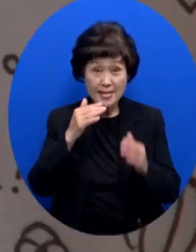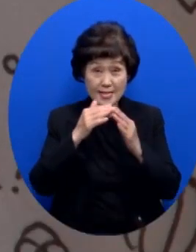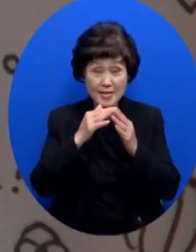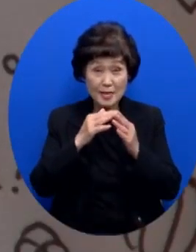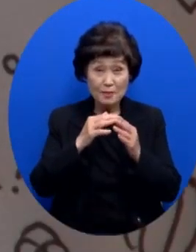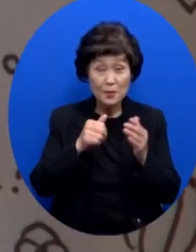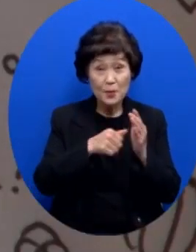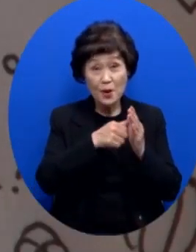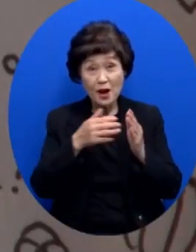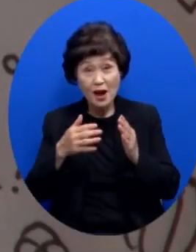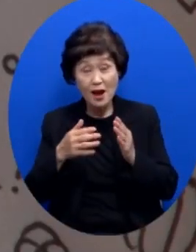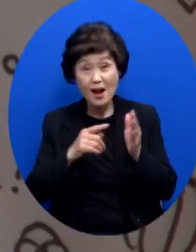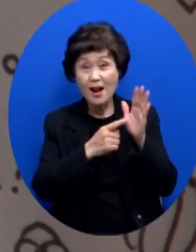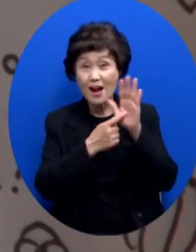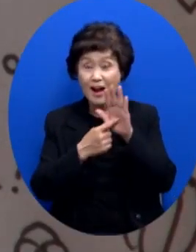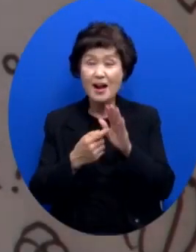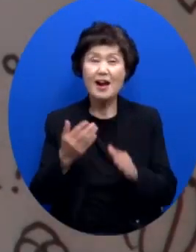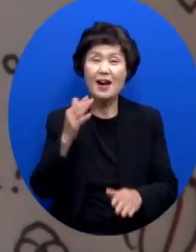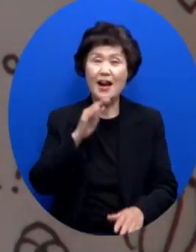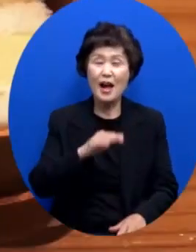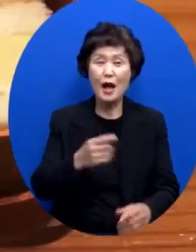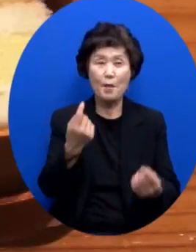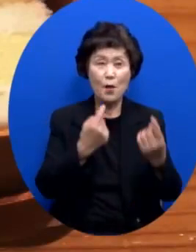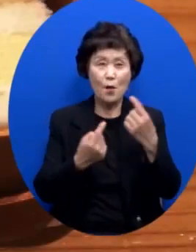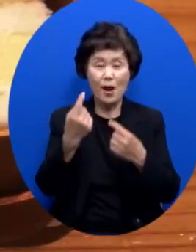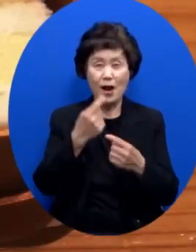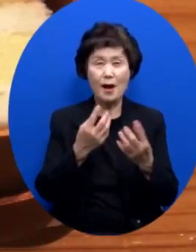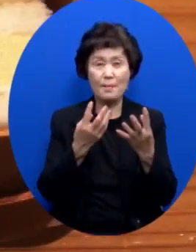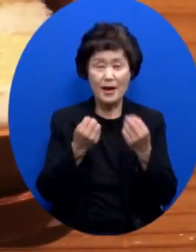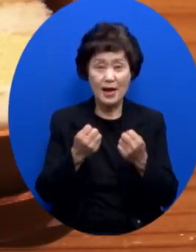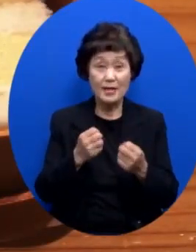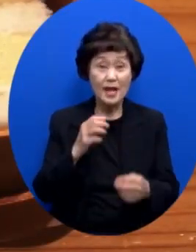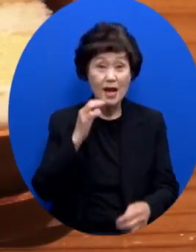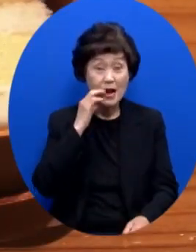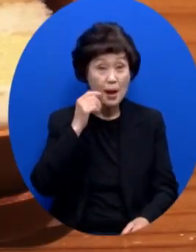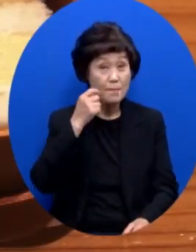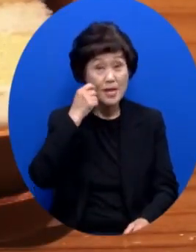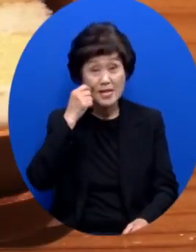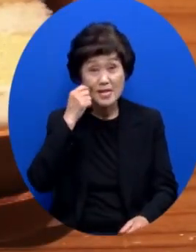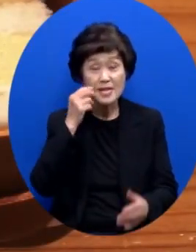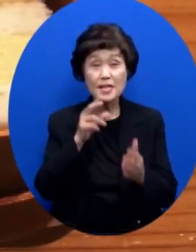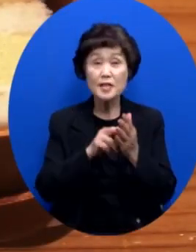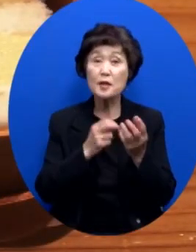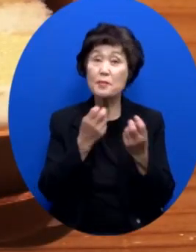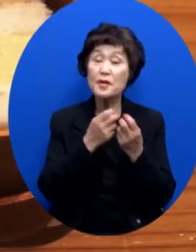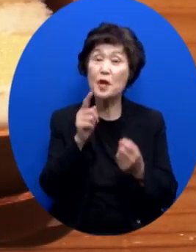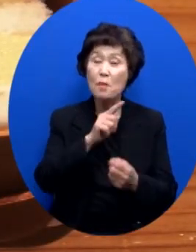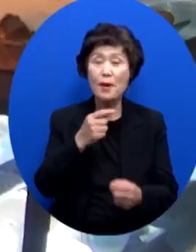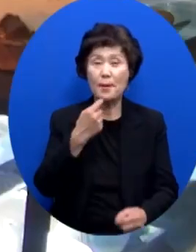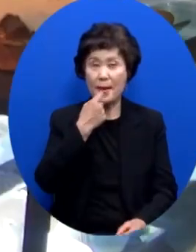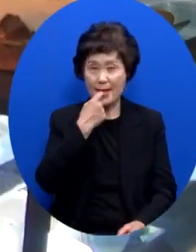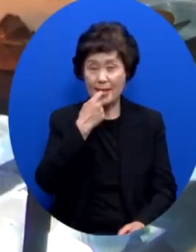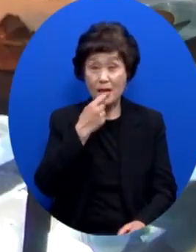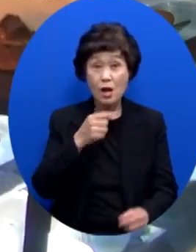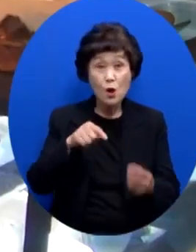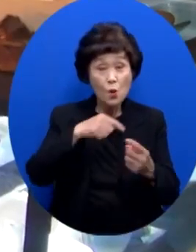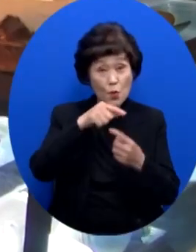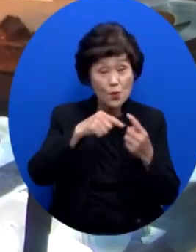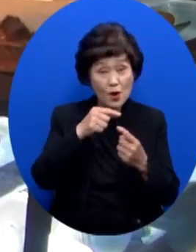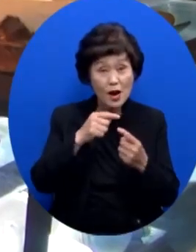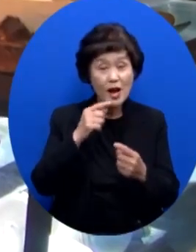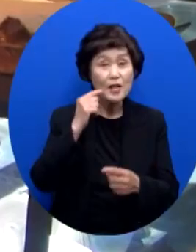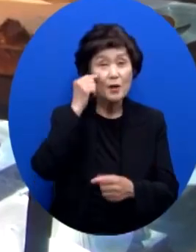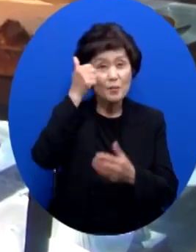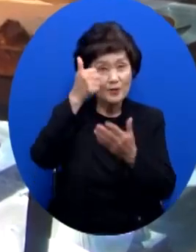등 핫플레이스로 주목받고 있습니다. 카페의 인기 비결은 맛입니다. 카페를 운영하는 임세희